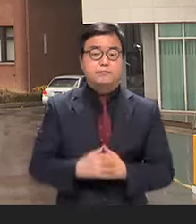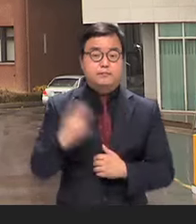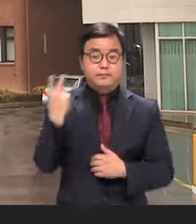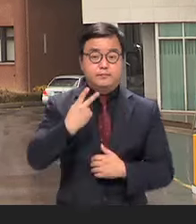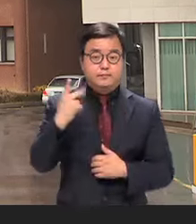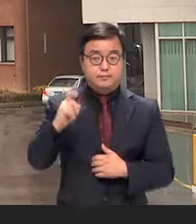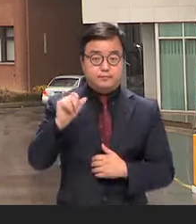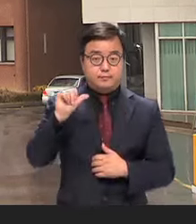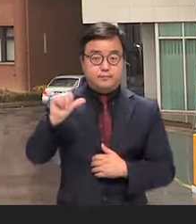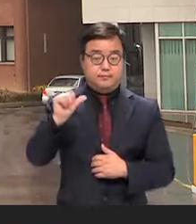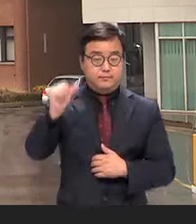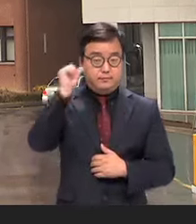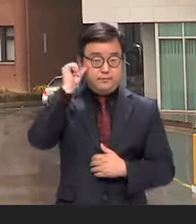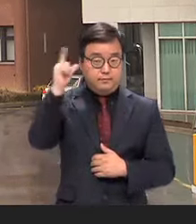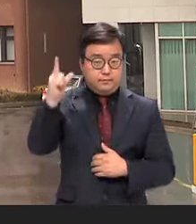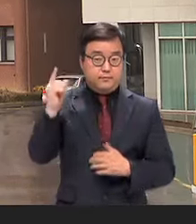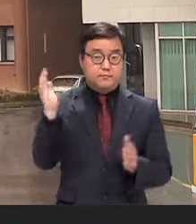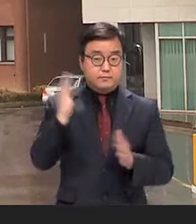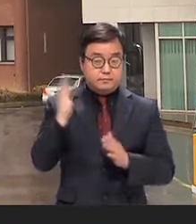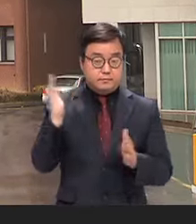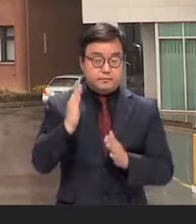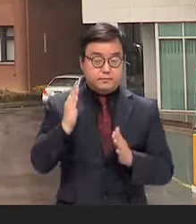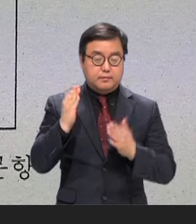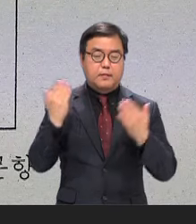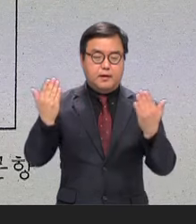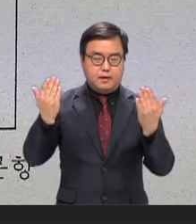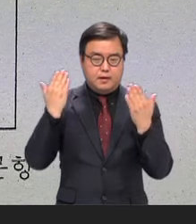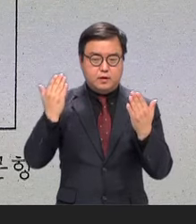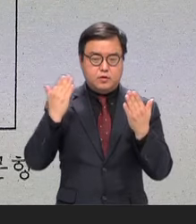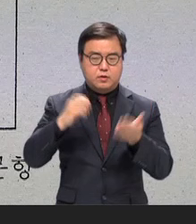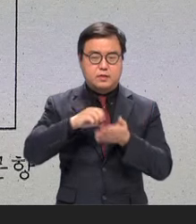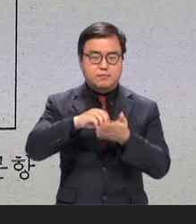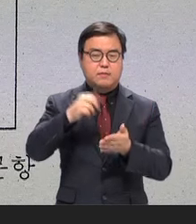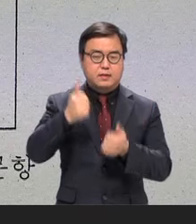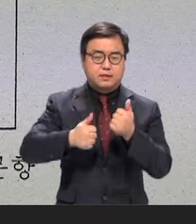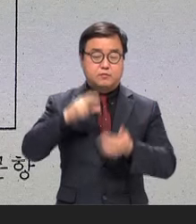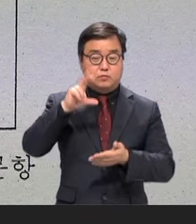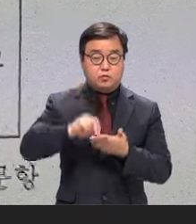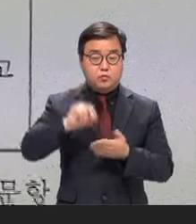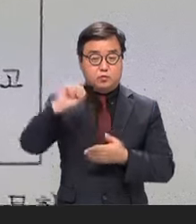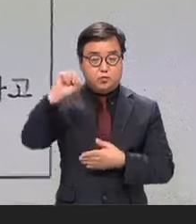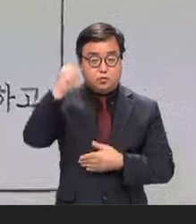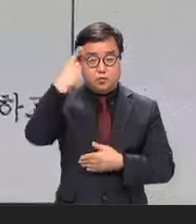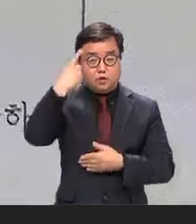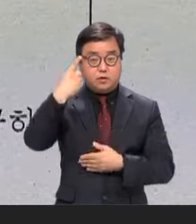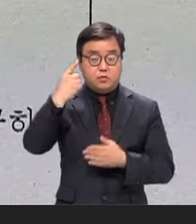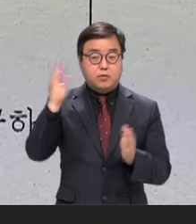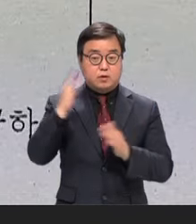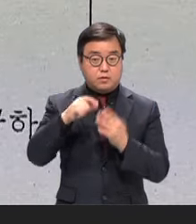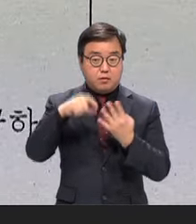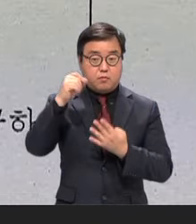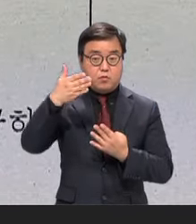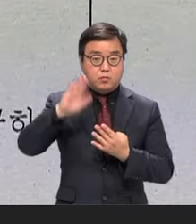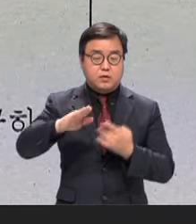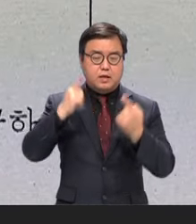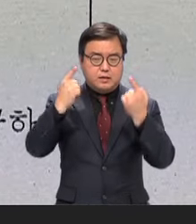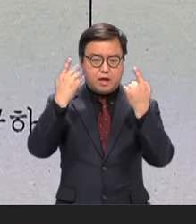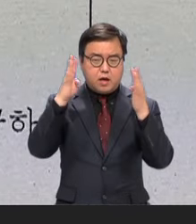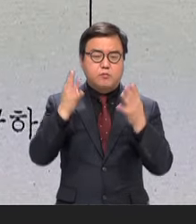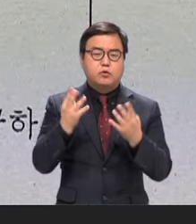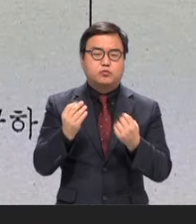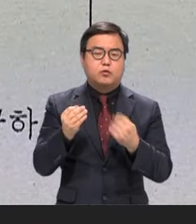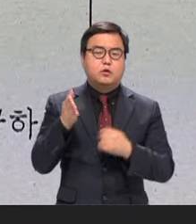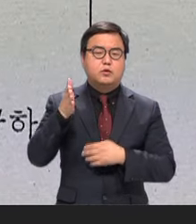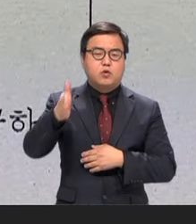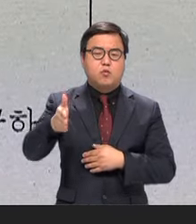2015학년도 영재학교 입학 시험 문제입니다 고교 신입생을 선발하는 시험인데도 대학 수학 전공자들이 배우는